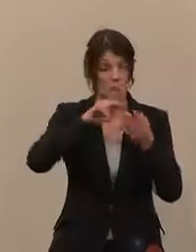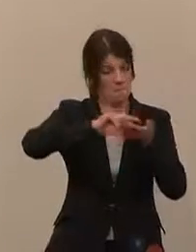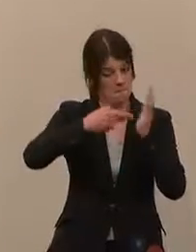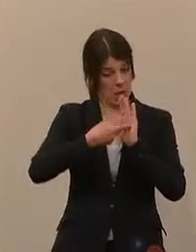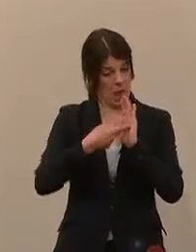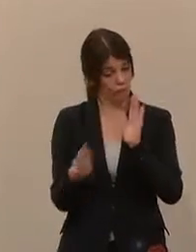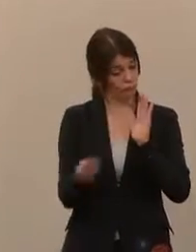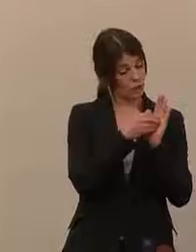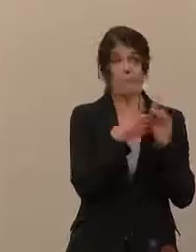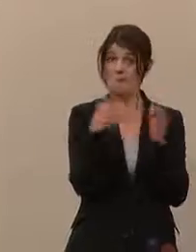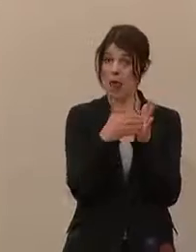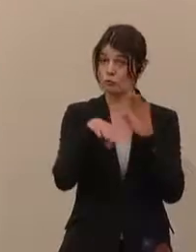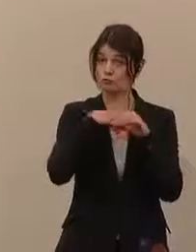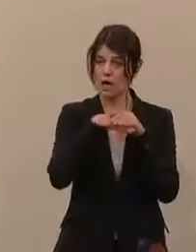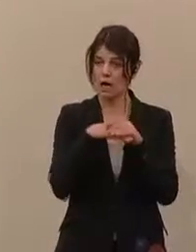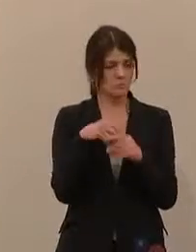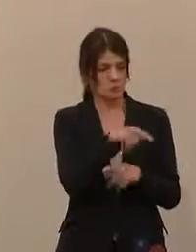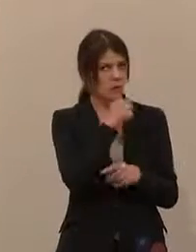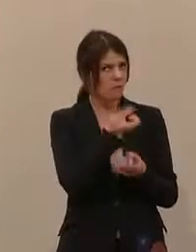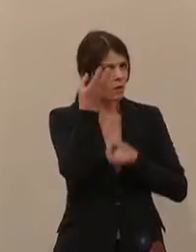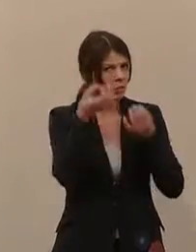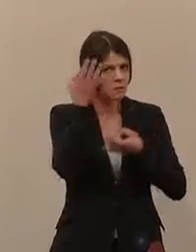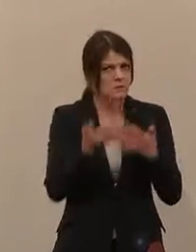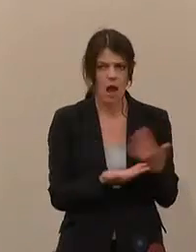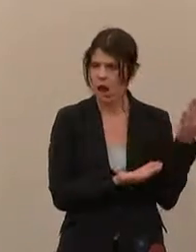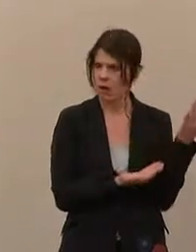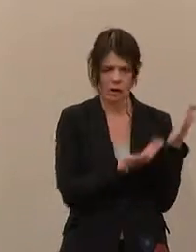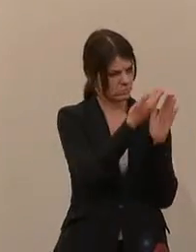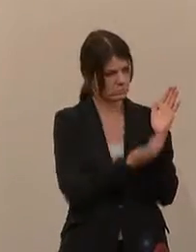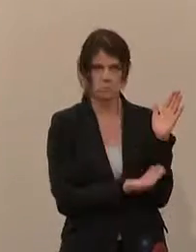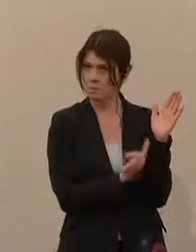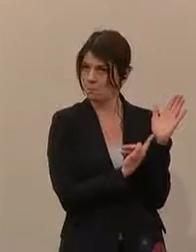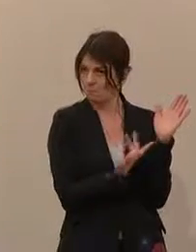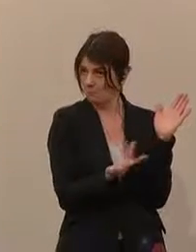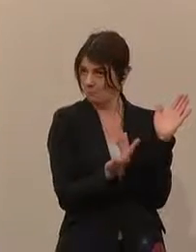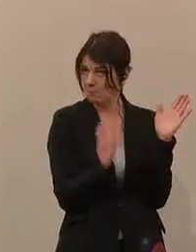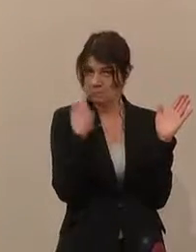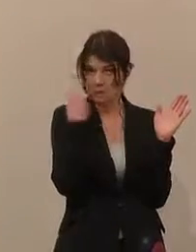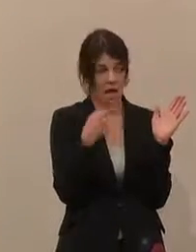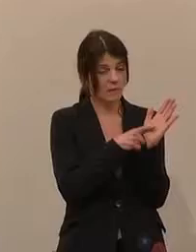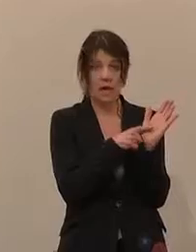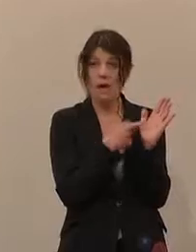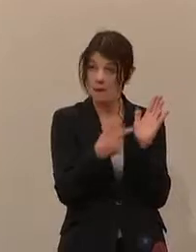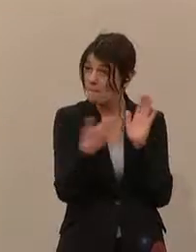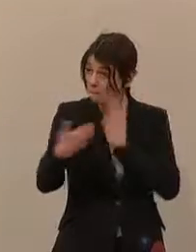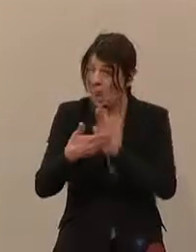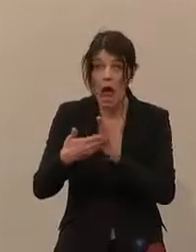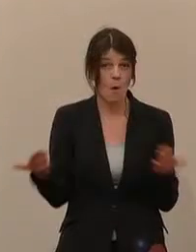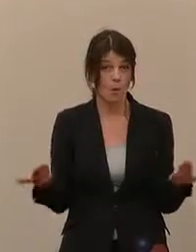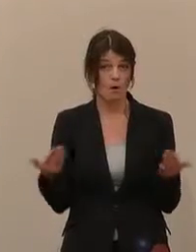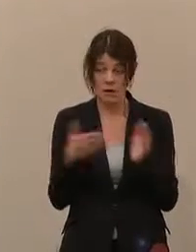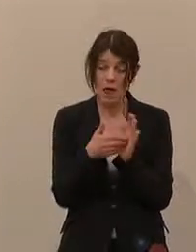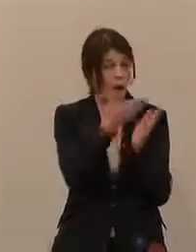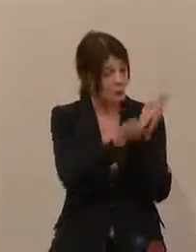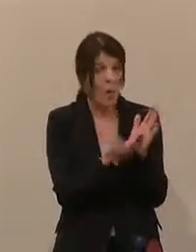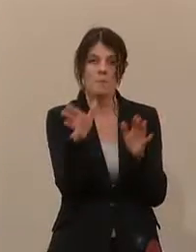angegebenen Stellen dort nicht als Fantasiezahlen enthalten sind, sondern dass sie einen Bedarf